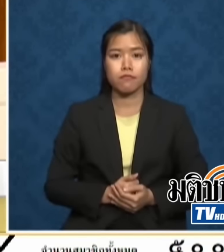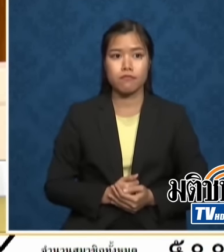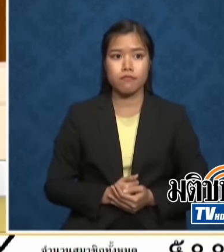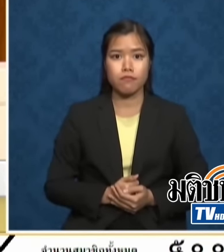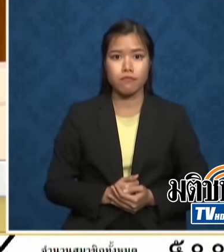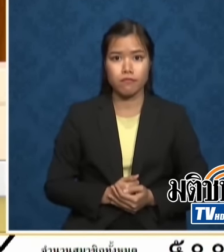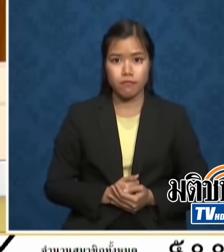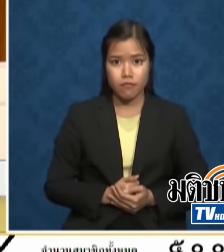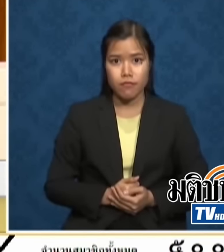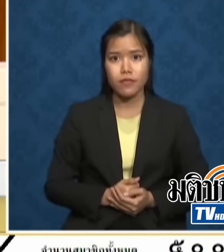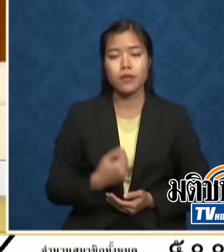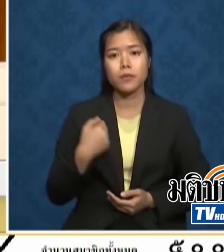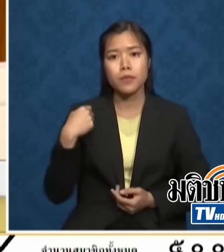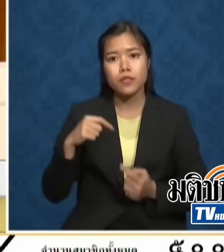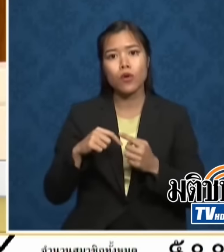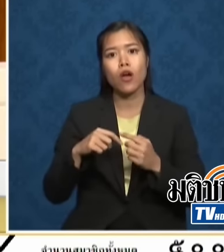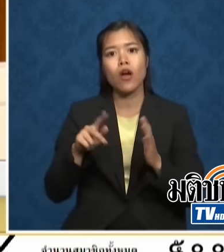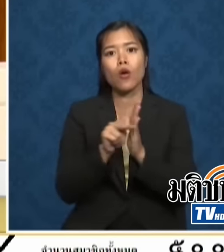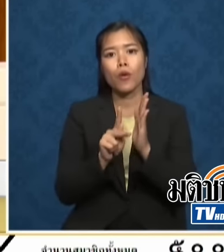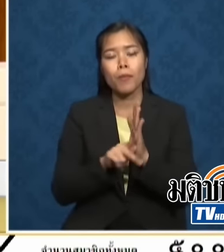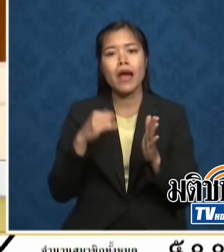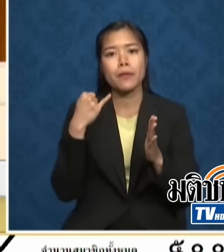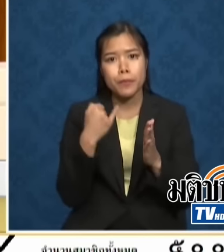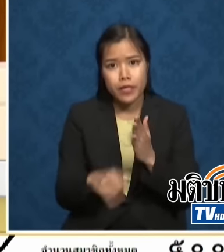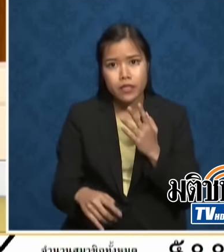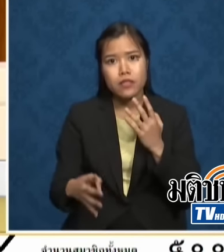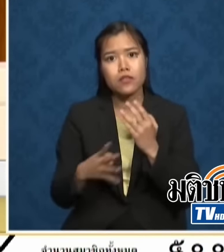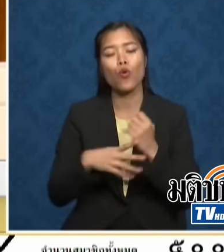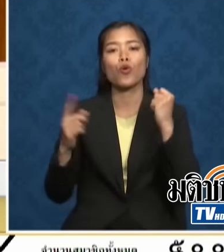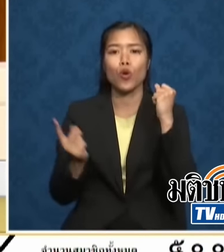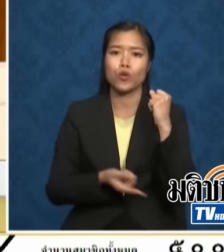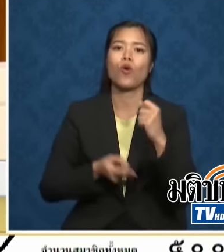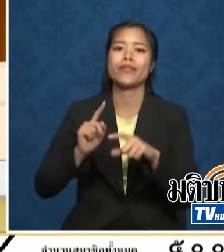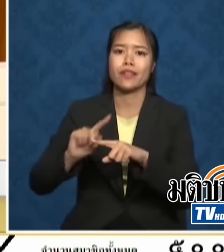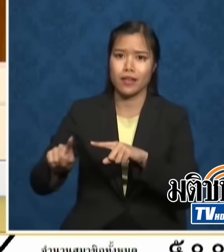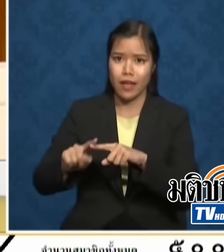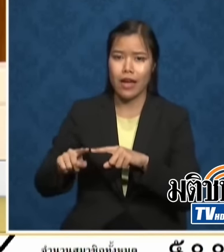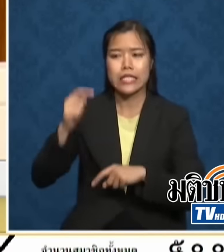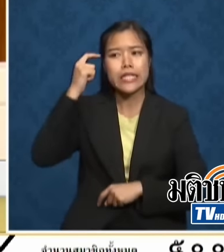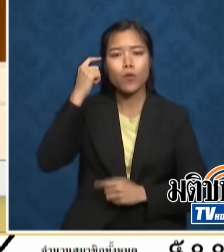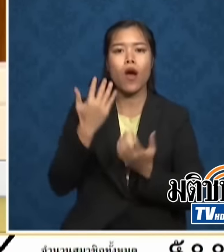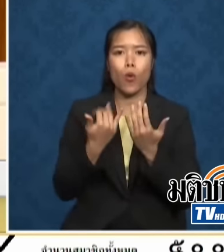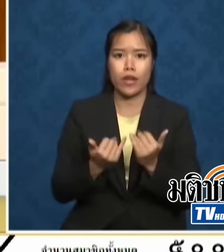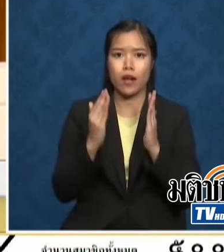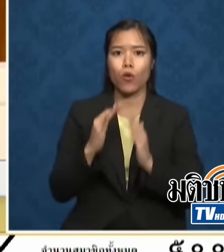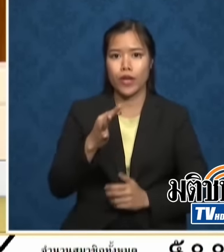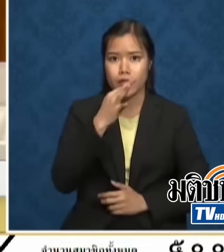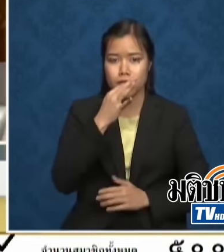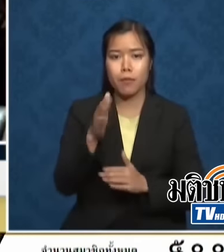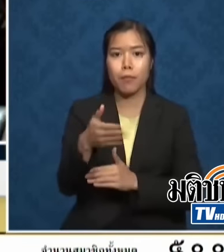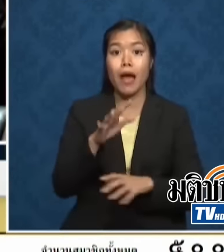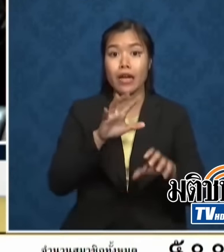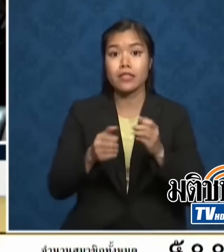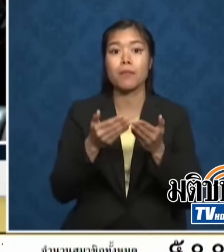คดีต่างๆความทุกข์ระทมต่างๆผมว่าวันนี้พี่น้องชาวประมง